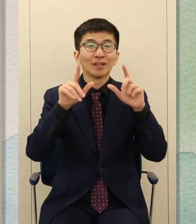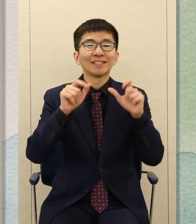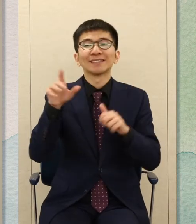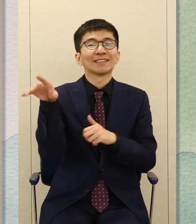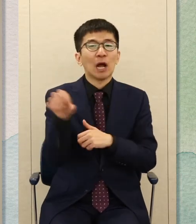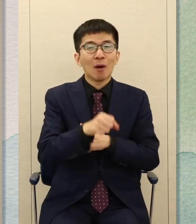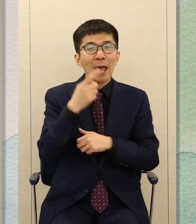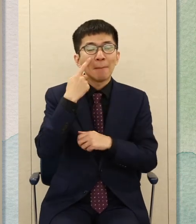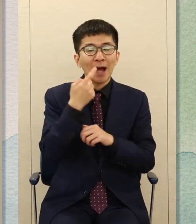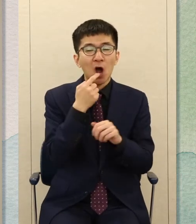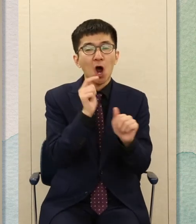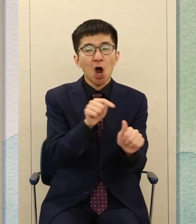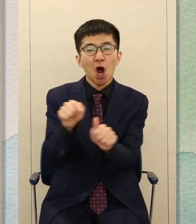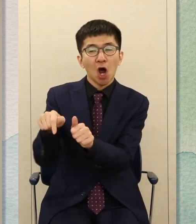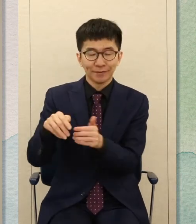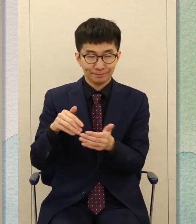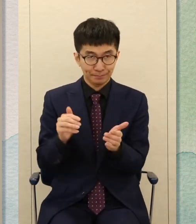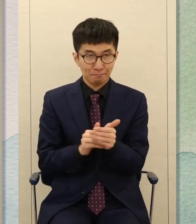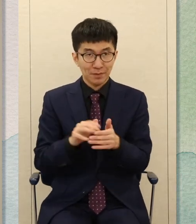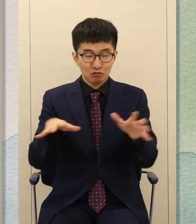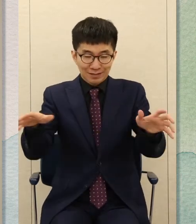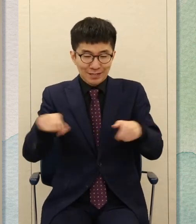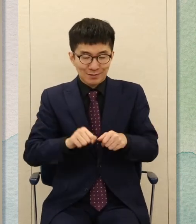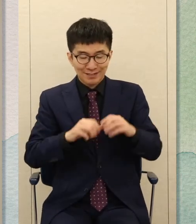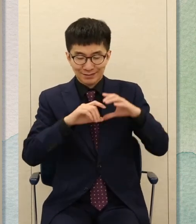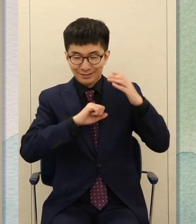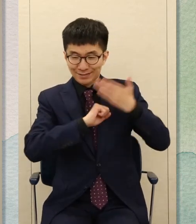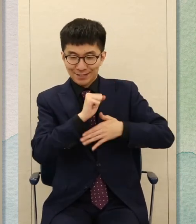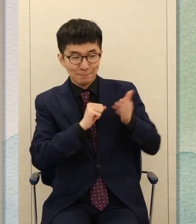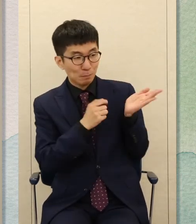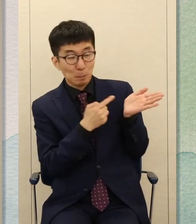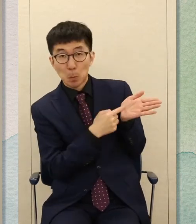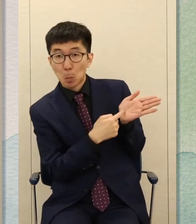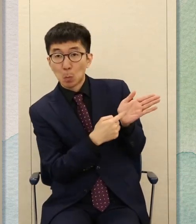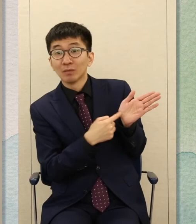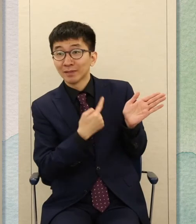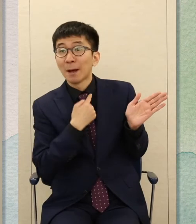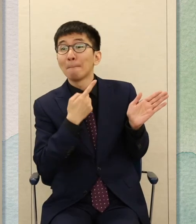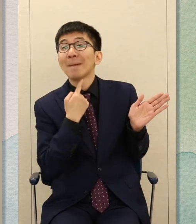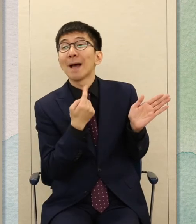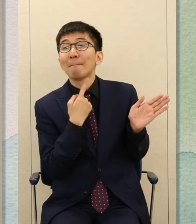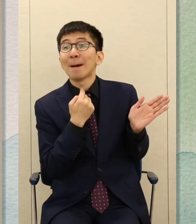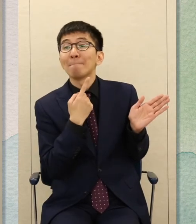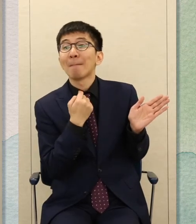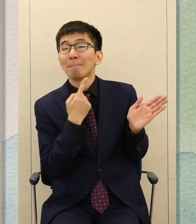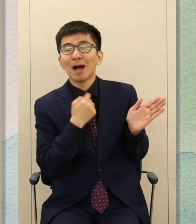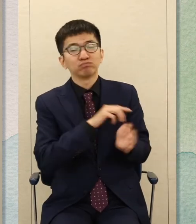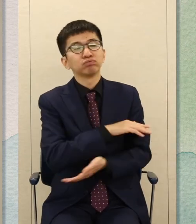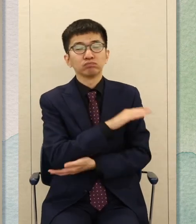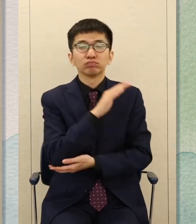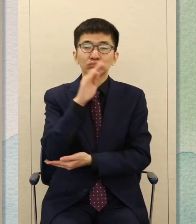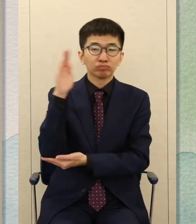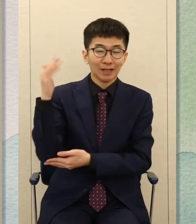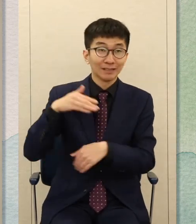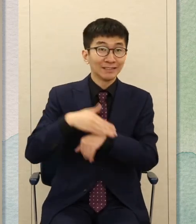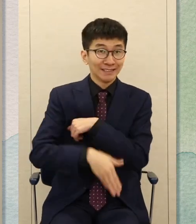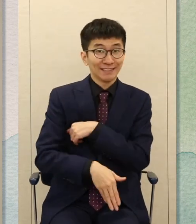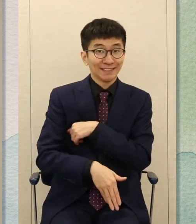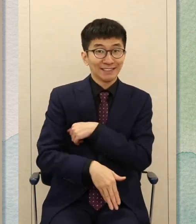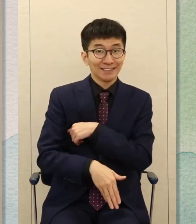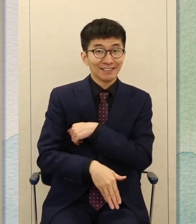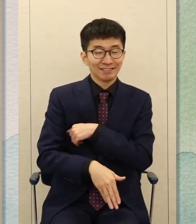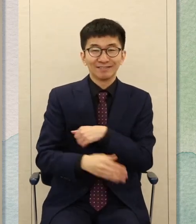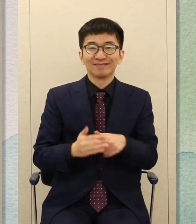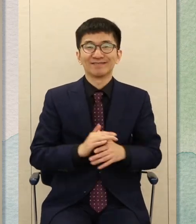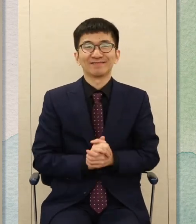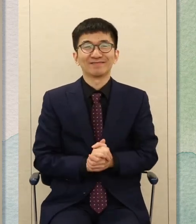가져와. 그래가지고 그 사진을 이렇게 끄집어 놓고 내가 어릴 때 이런 일이 있었지. 이런 재미있는 이야기들을 하는